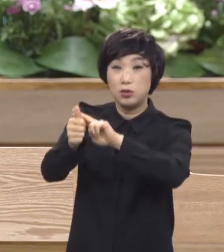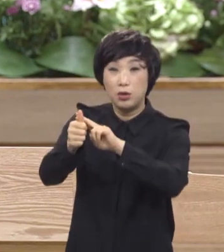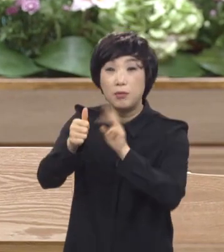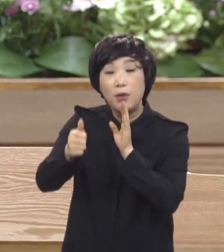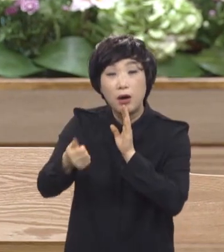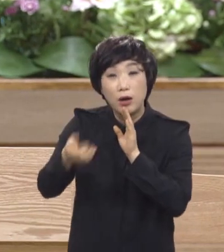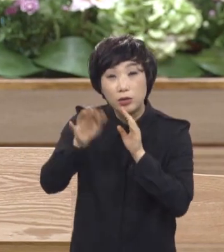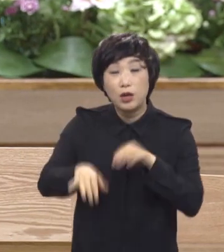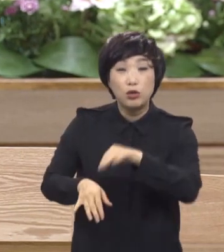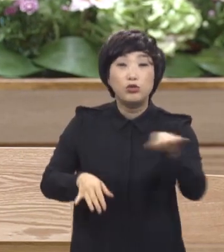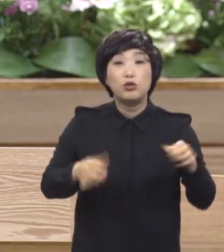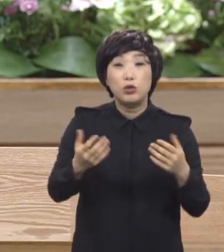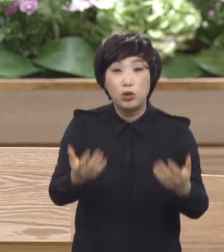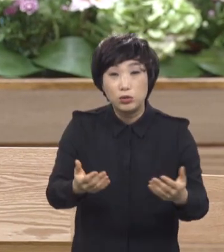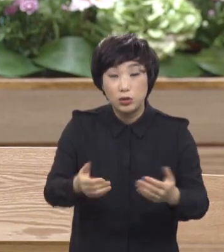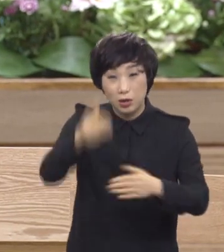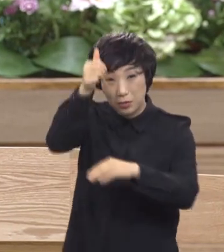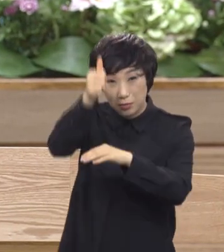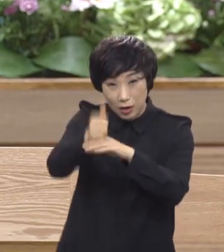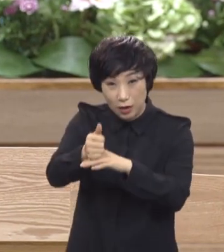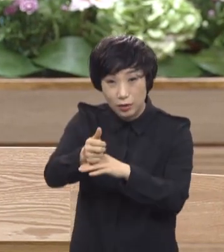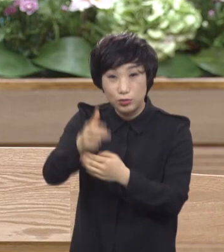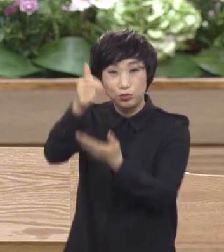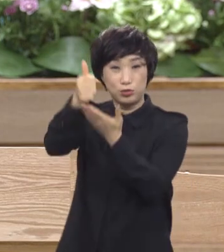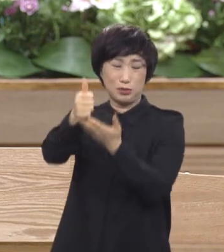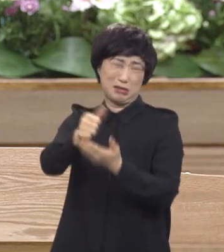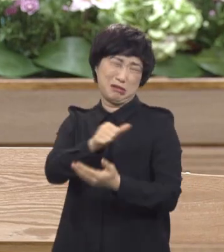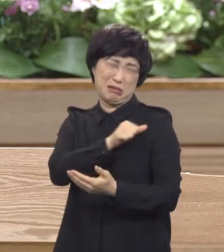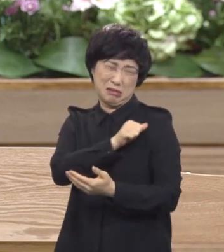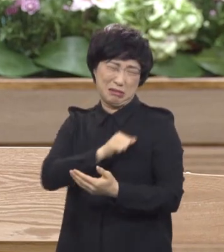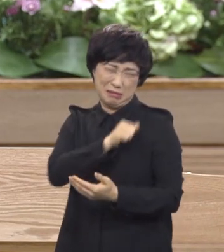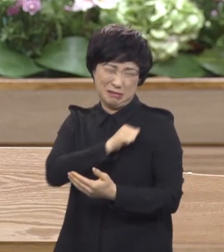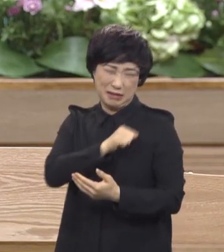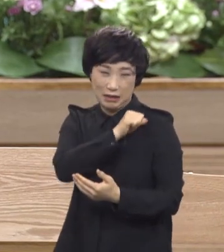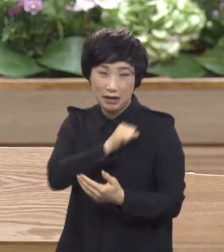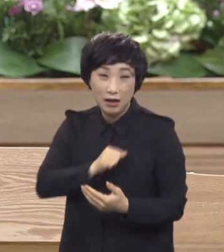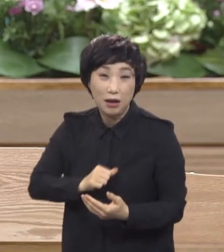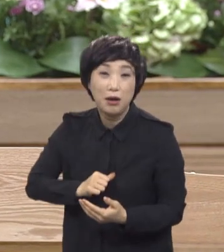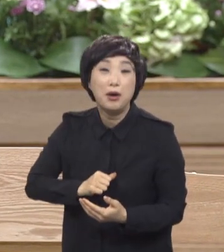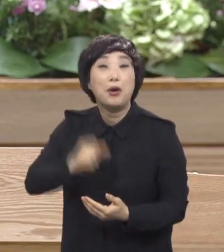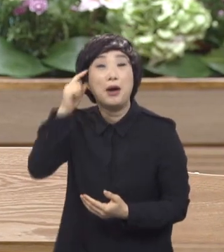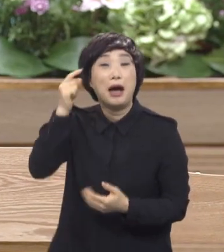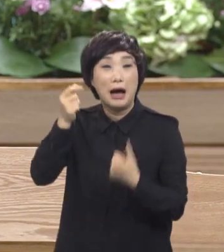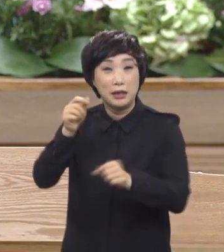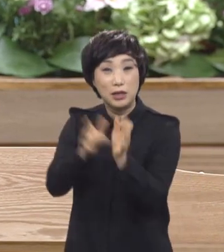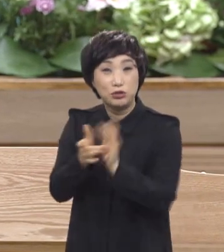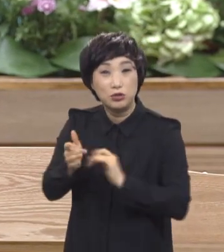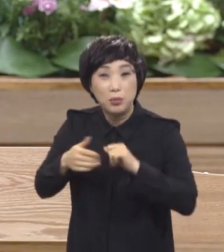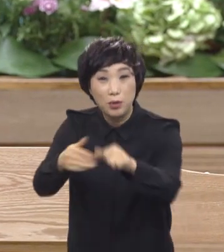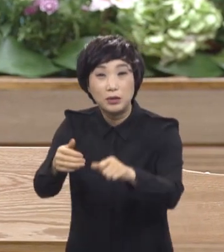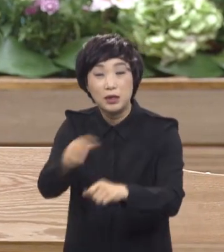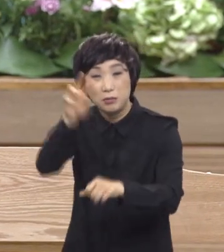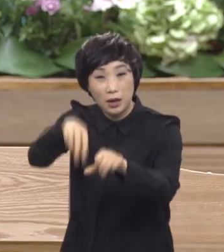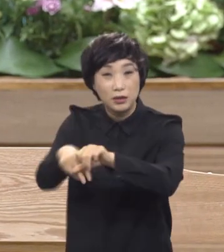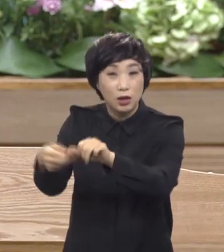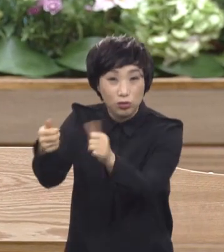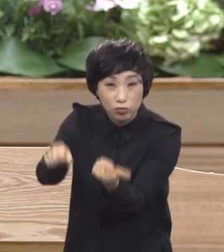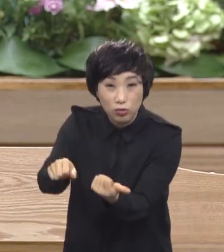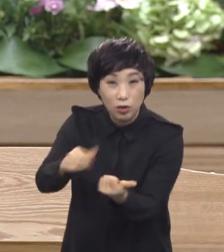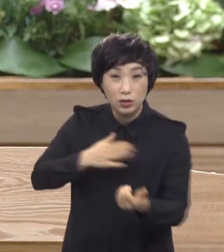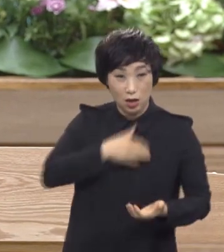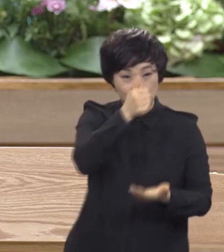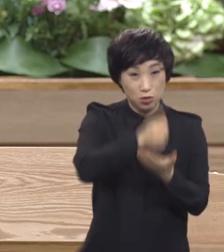끝까지 그분은 참으시면서 아들까지 죽여서 죄를 해결하고 네가